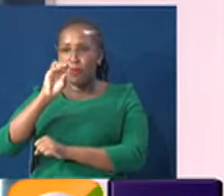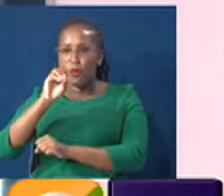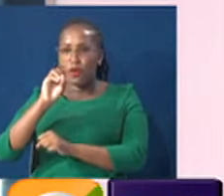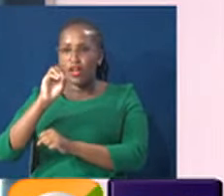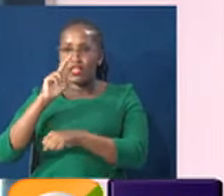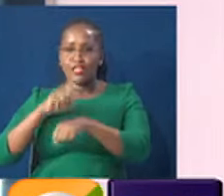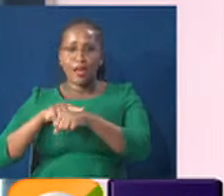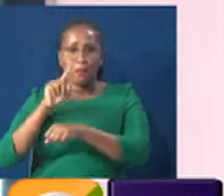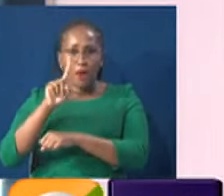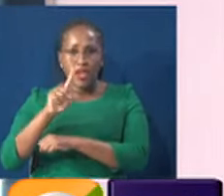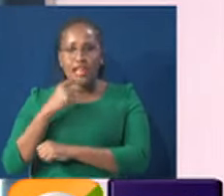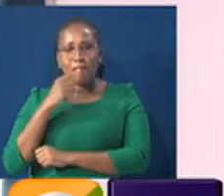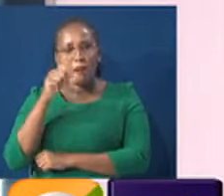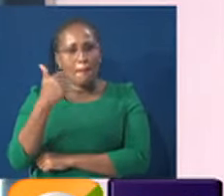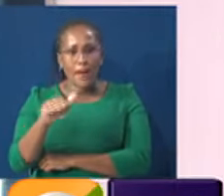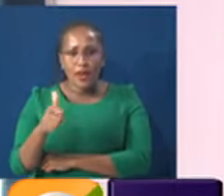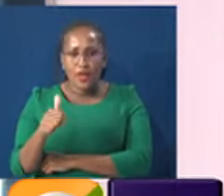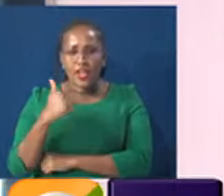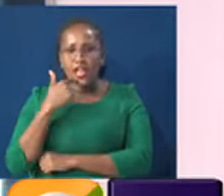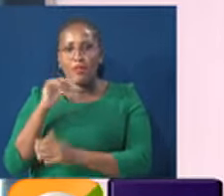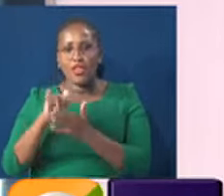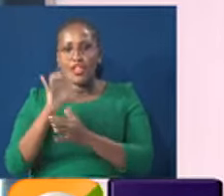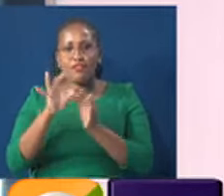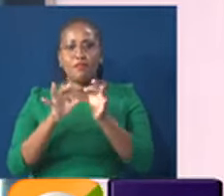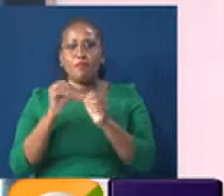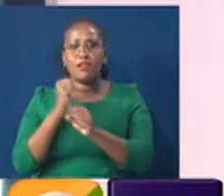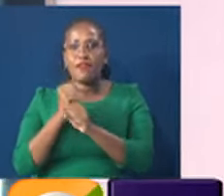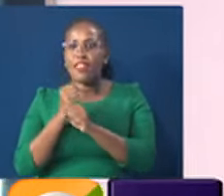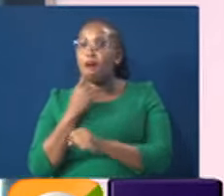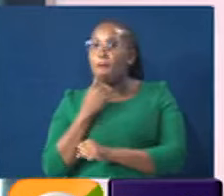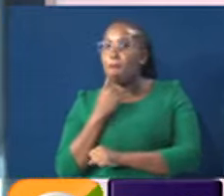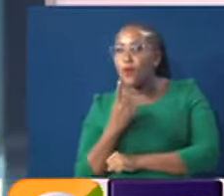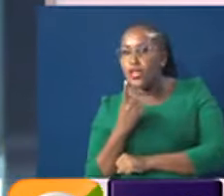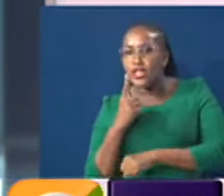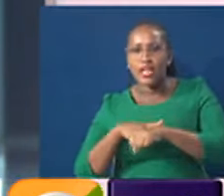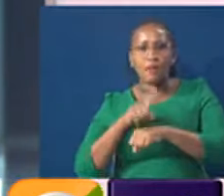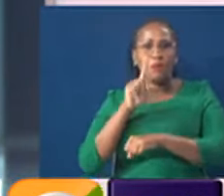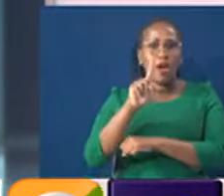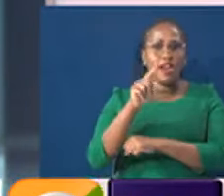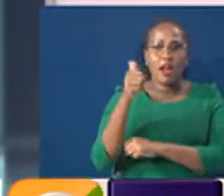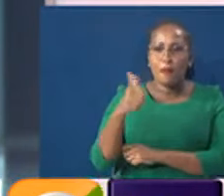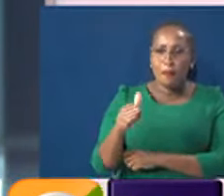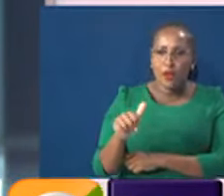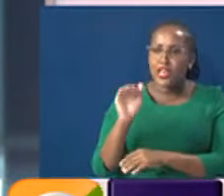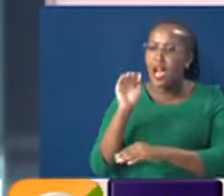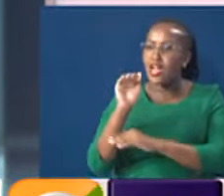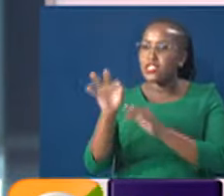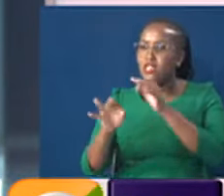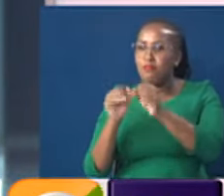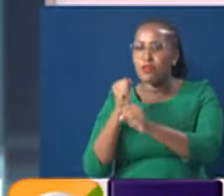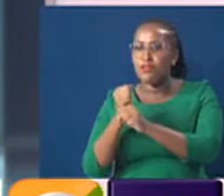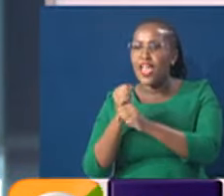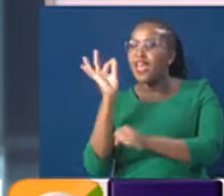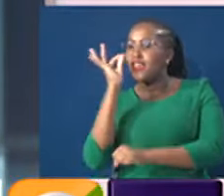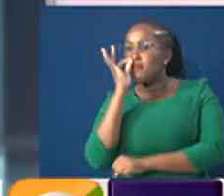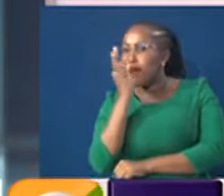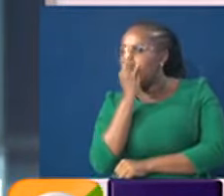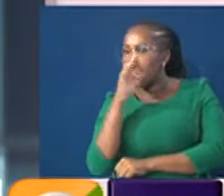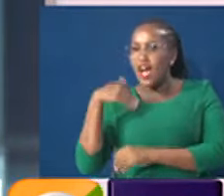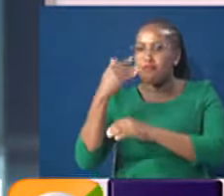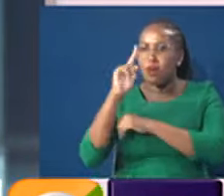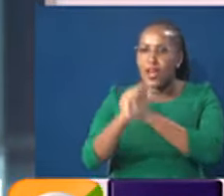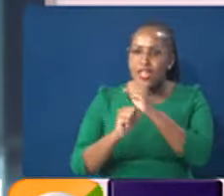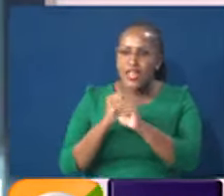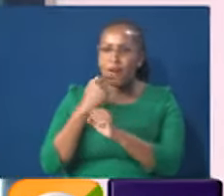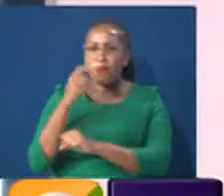hapana. Nikauliza kama mlifanya Moi at one, nikaambiwa hapana. Nikauliza kama mlifanya Kibaki at one, nikaambiwa